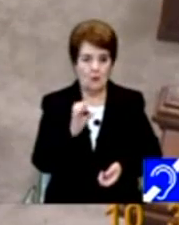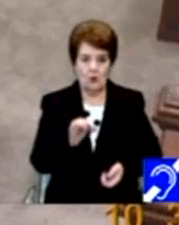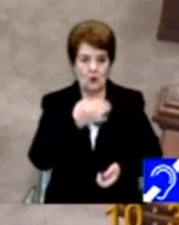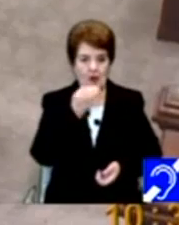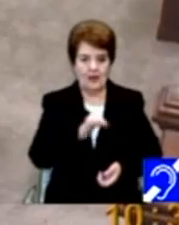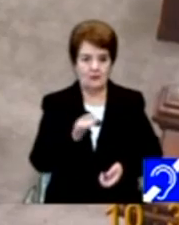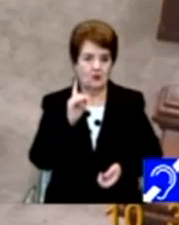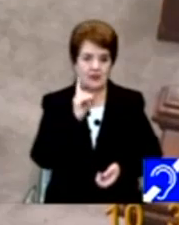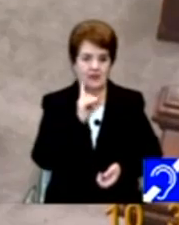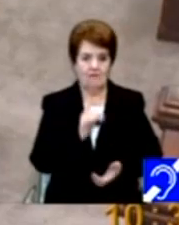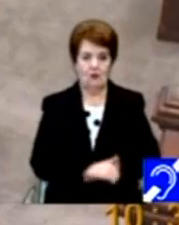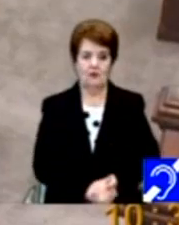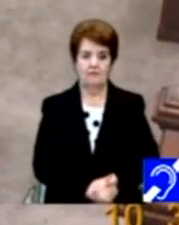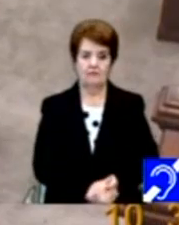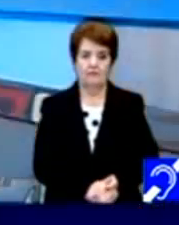la telefon.